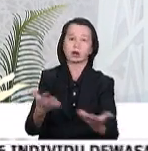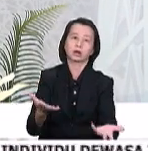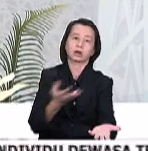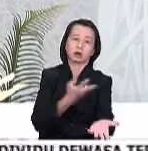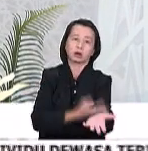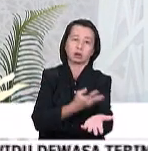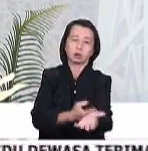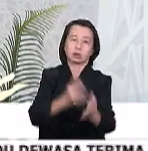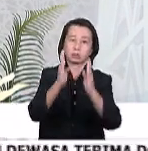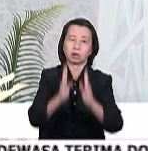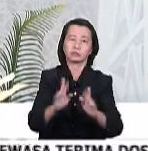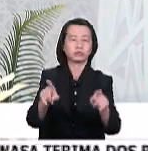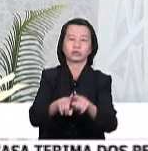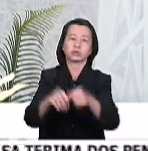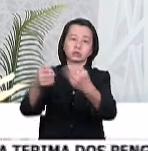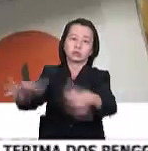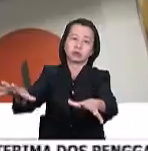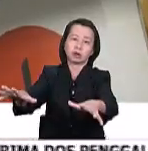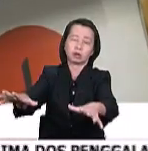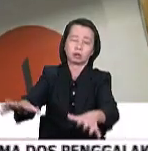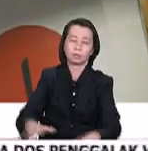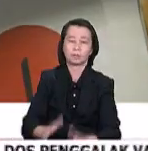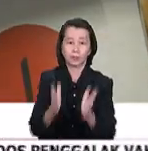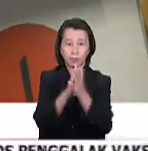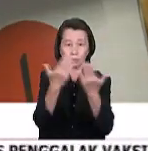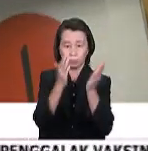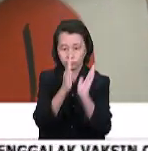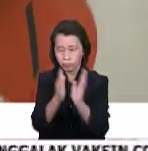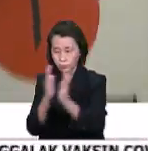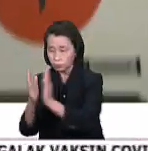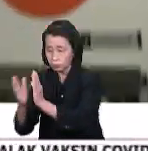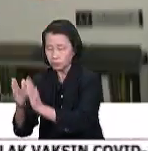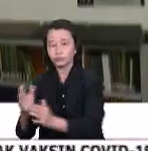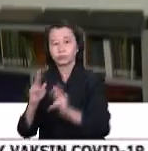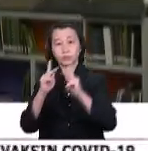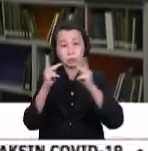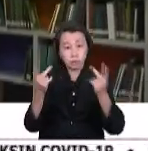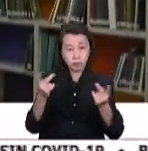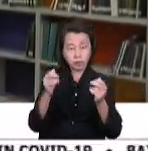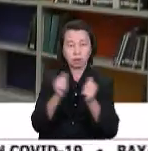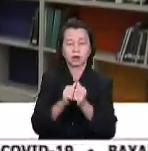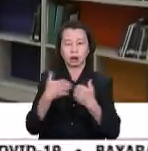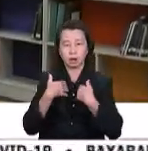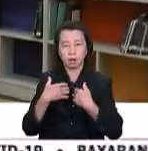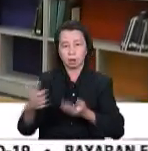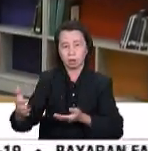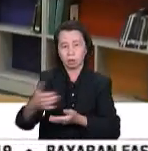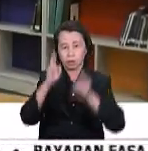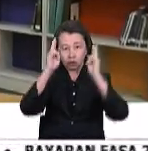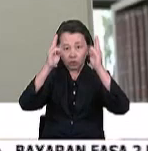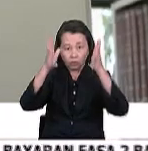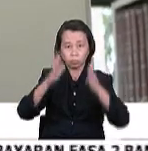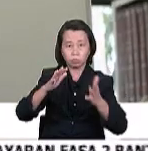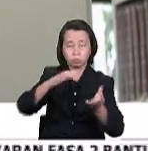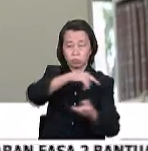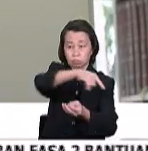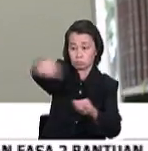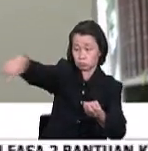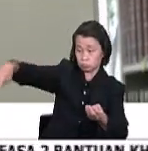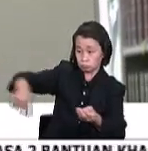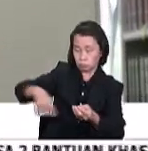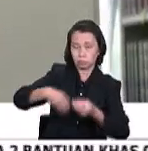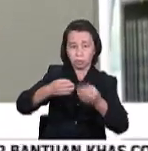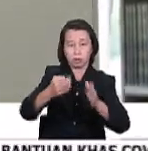warisan bangsa. Perpustakaan tersebut menghimpunkan koleksi kitab Turoth dan koleksi lain ulama Nusantara yang